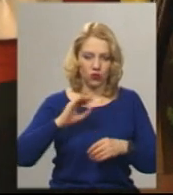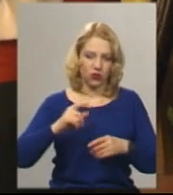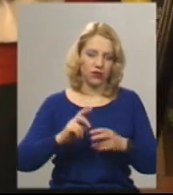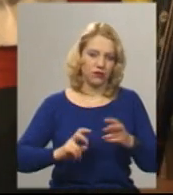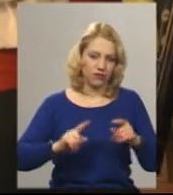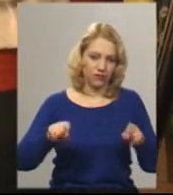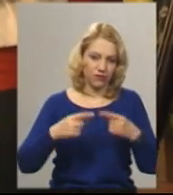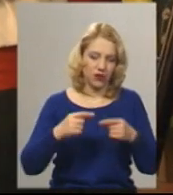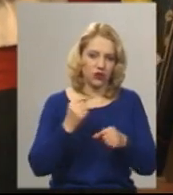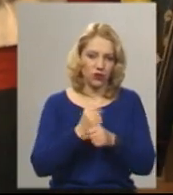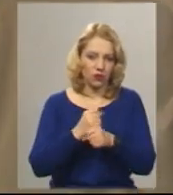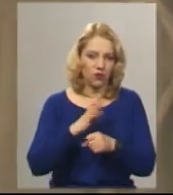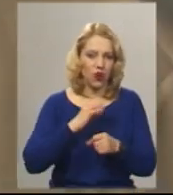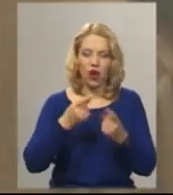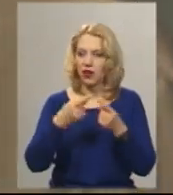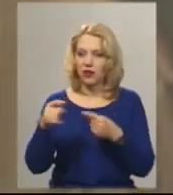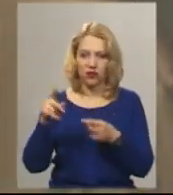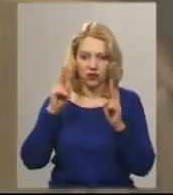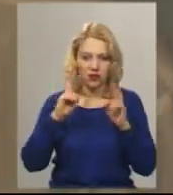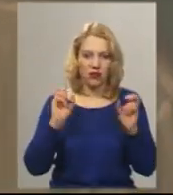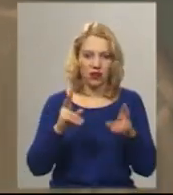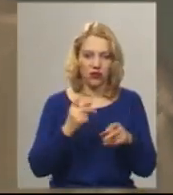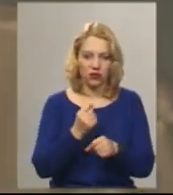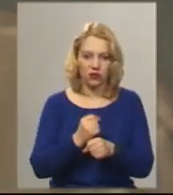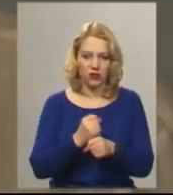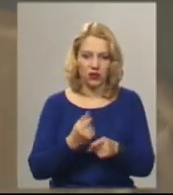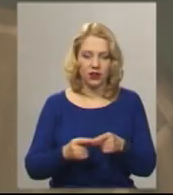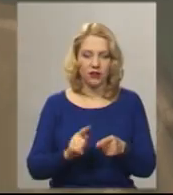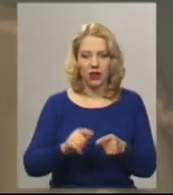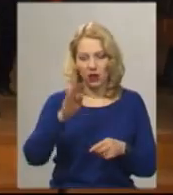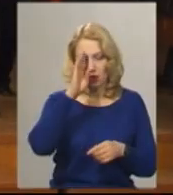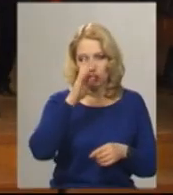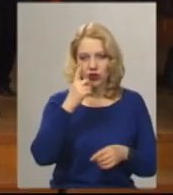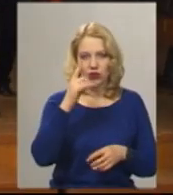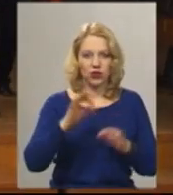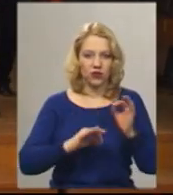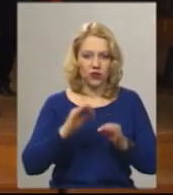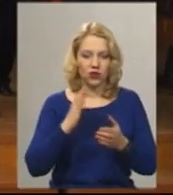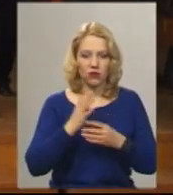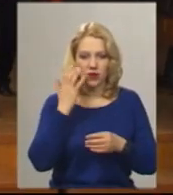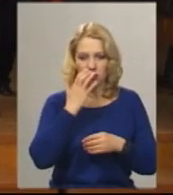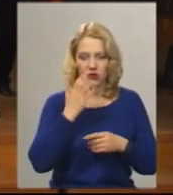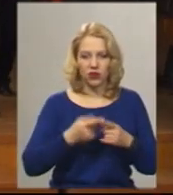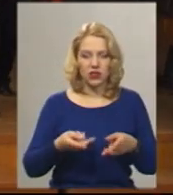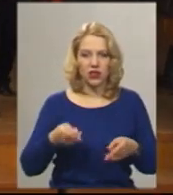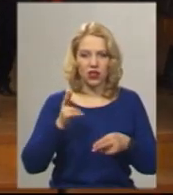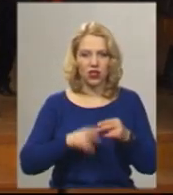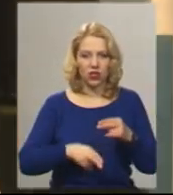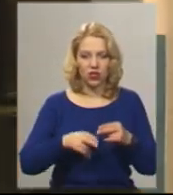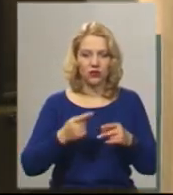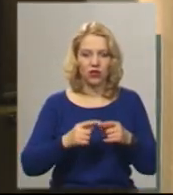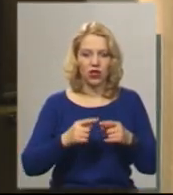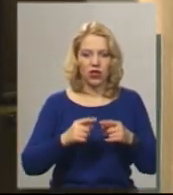грають музиканти з різної освіти. Валентин Ясінський, який грає на супілці «Малий баста», має зір 0,01%, закінчив консерваторію за класом